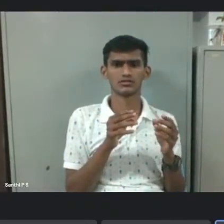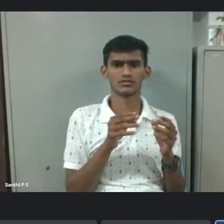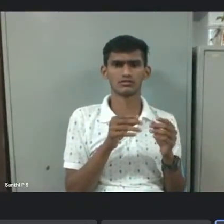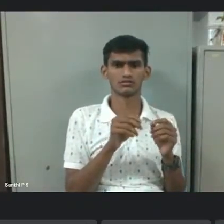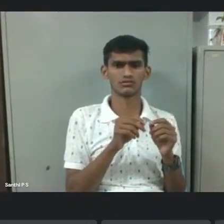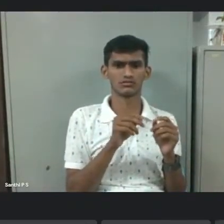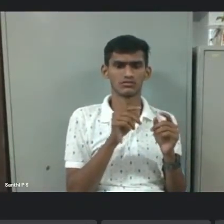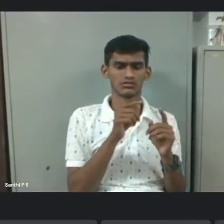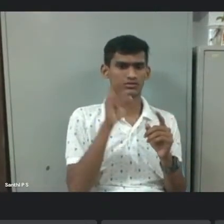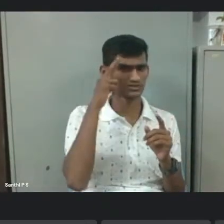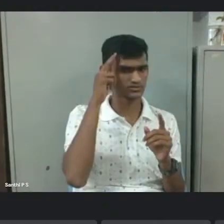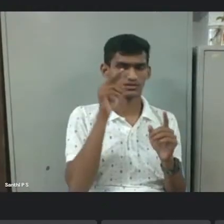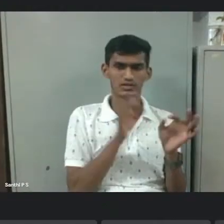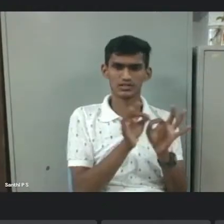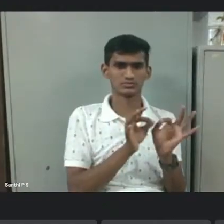എല്ലാവർക്കും